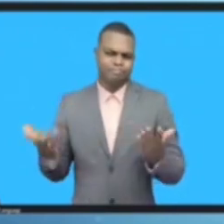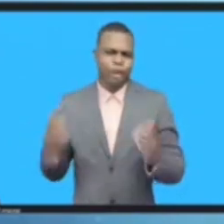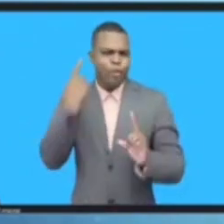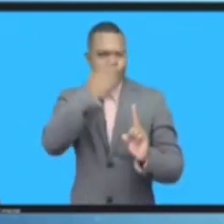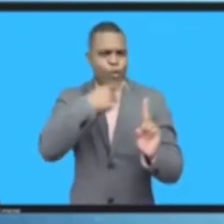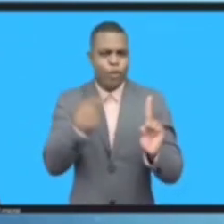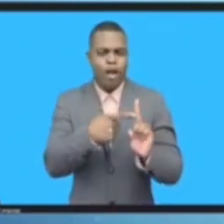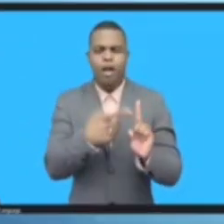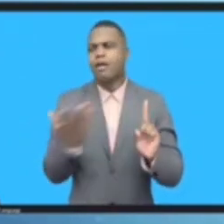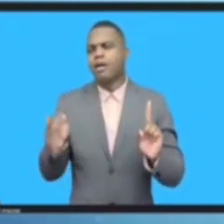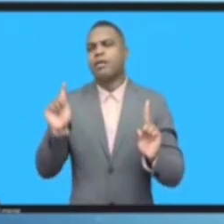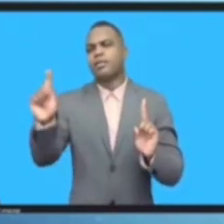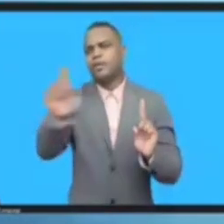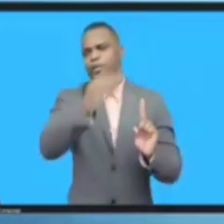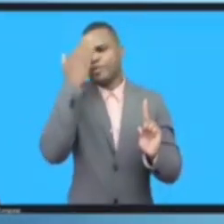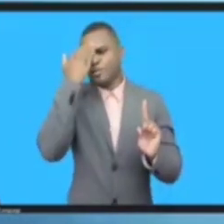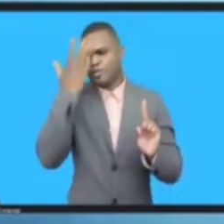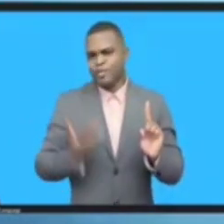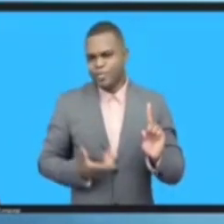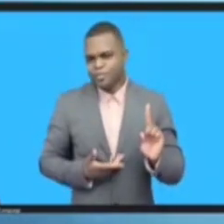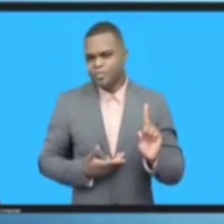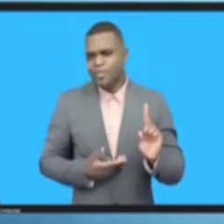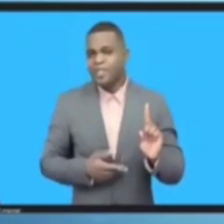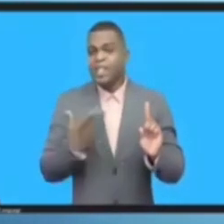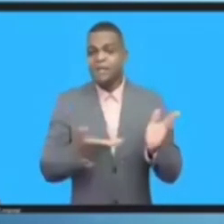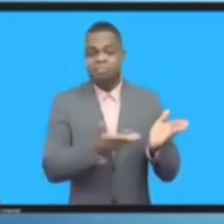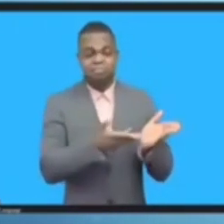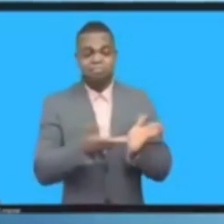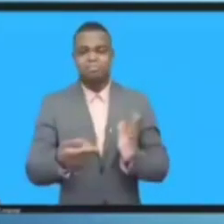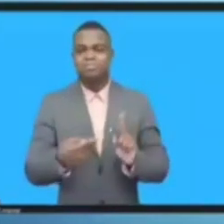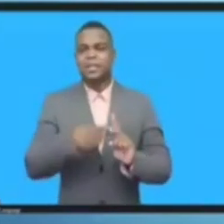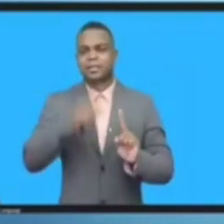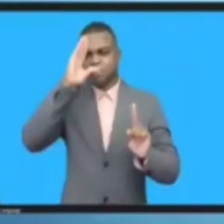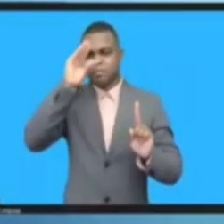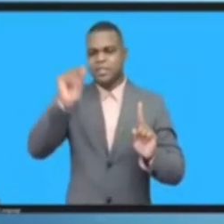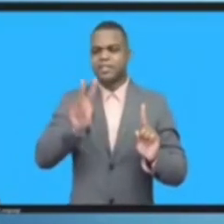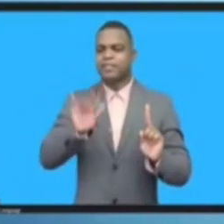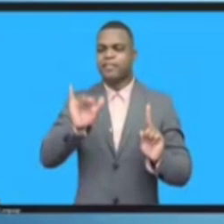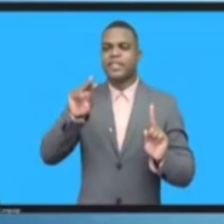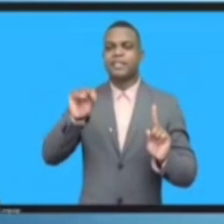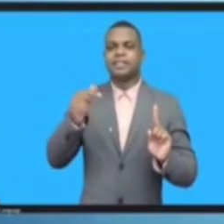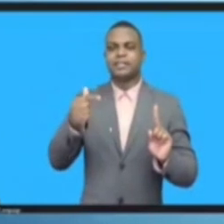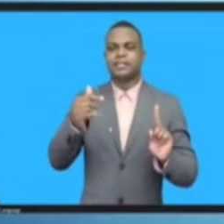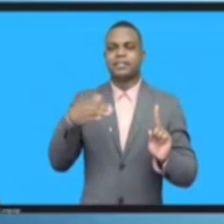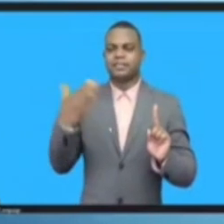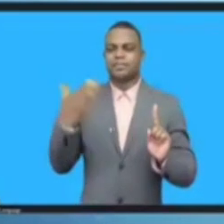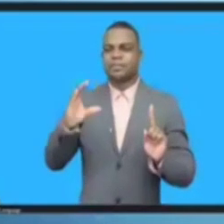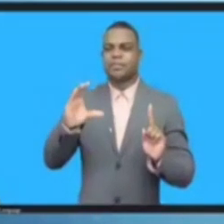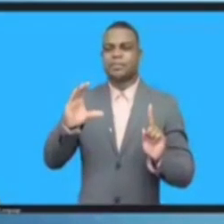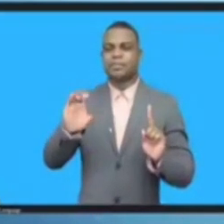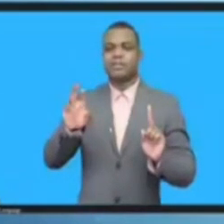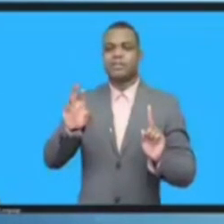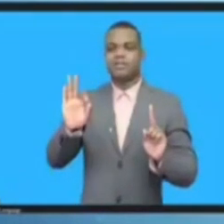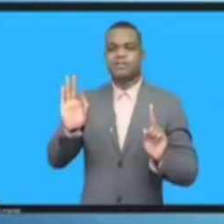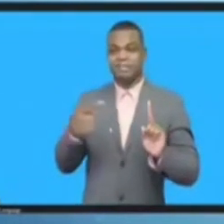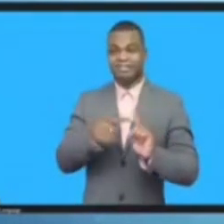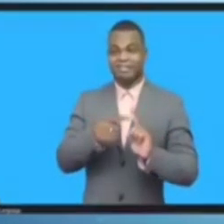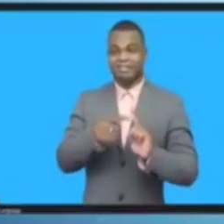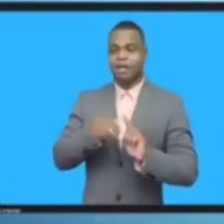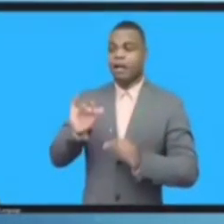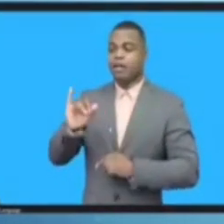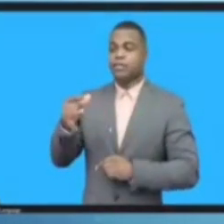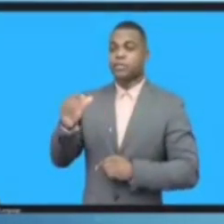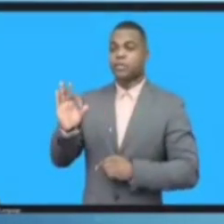Cerf, qui est le président du leadership du Forum sur la gouvernance